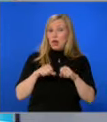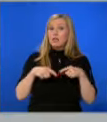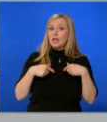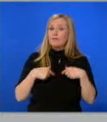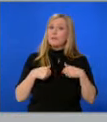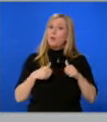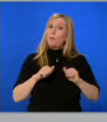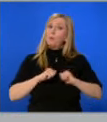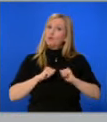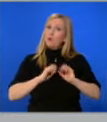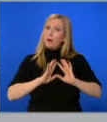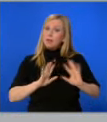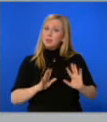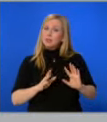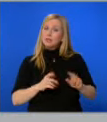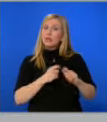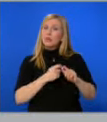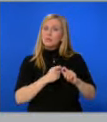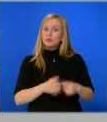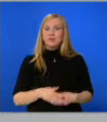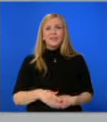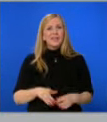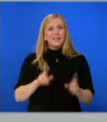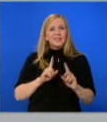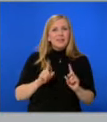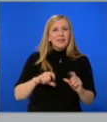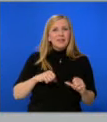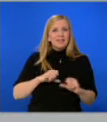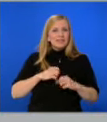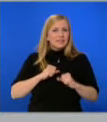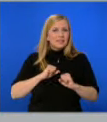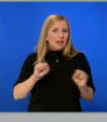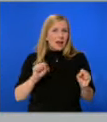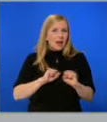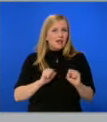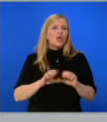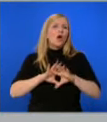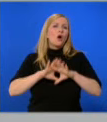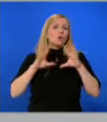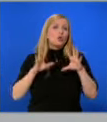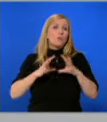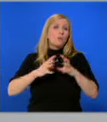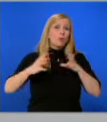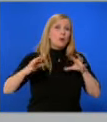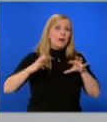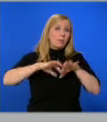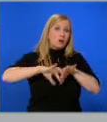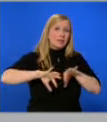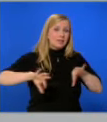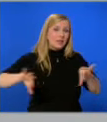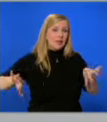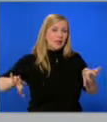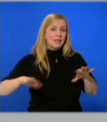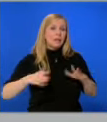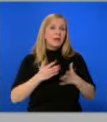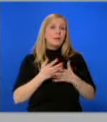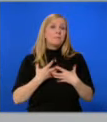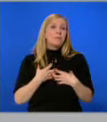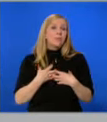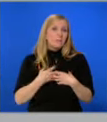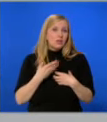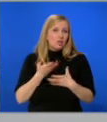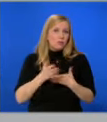там. Не се ли страхувате, че още по-голямо ще стане разделението между хората, още по-голямо напрежението между вас,